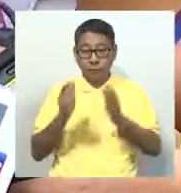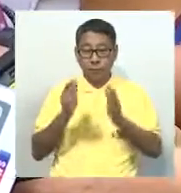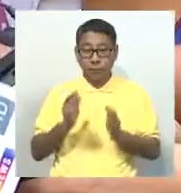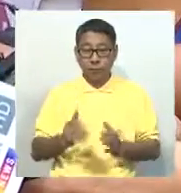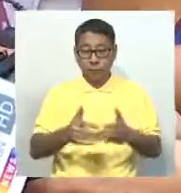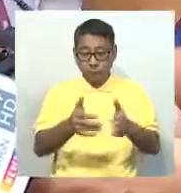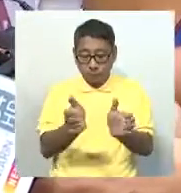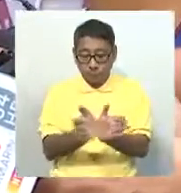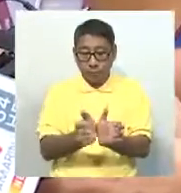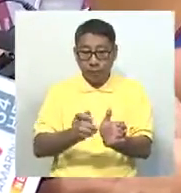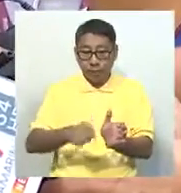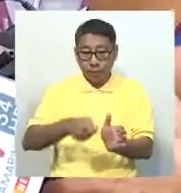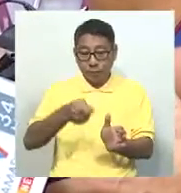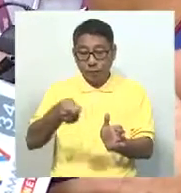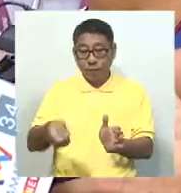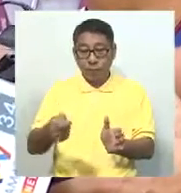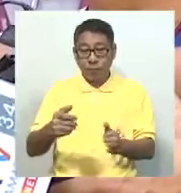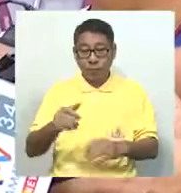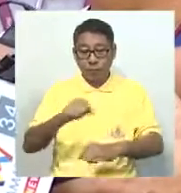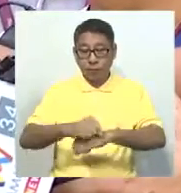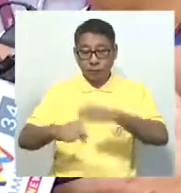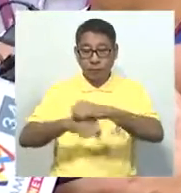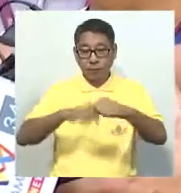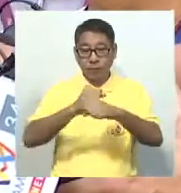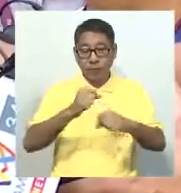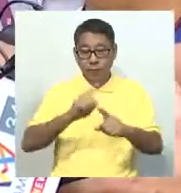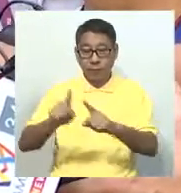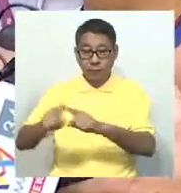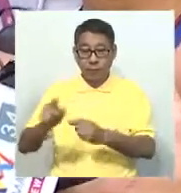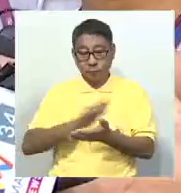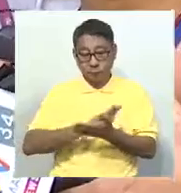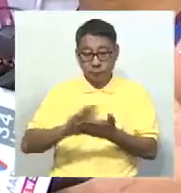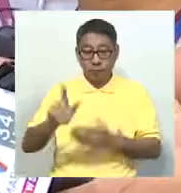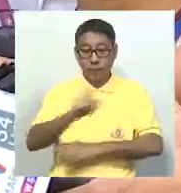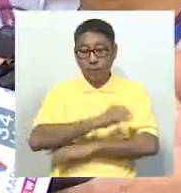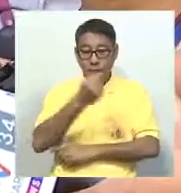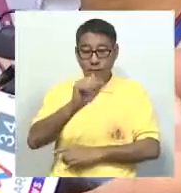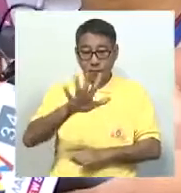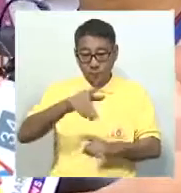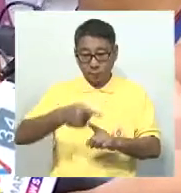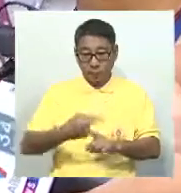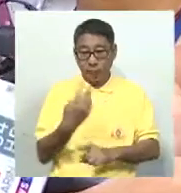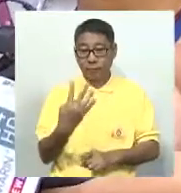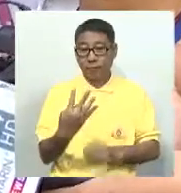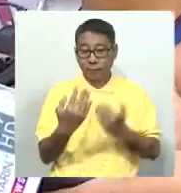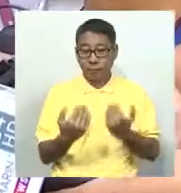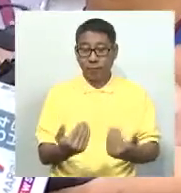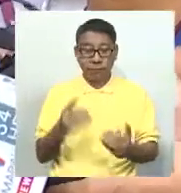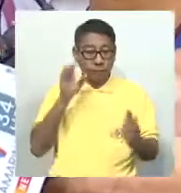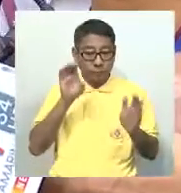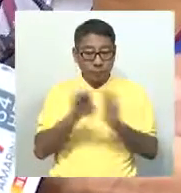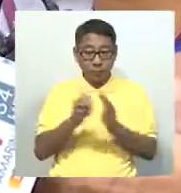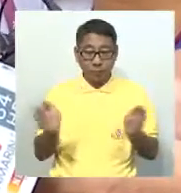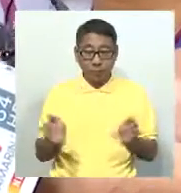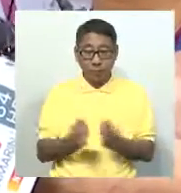ทั้งการเตรียมคนโทสิ่งปลูกสร้างและเครื่องมนต์ดบโดยทุกอย่างจะแล้วเสร็จ15เมษายนนี้โดยภาพรวมขณะนี้มีความพ